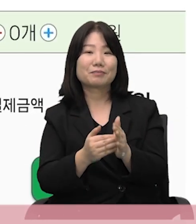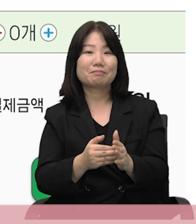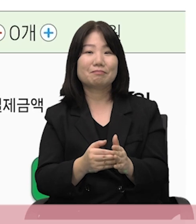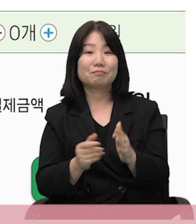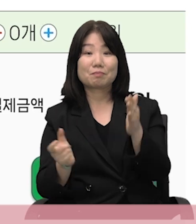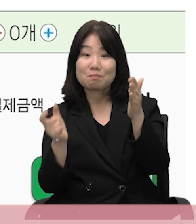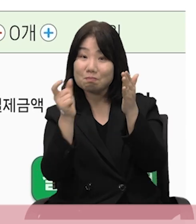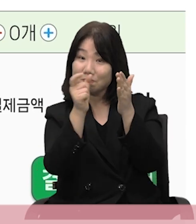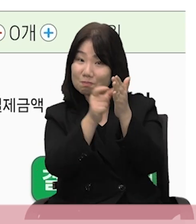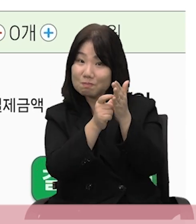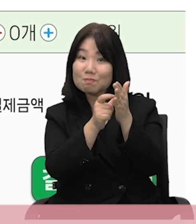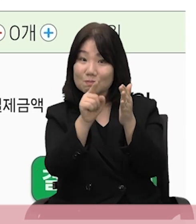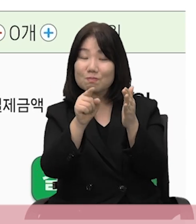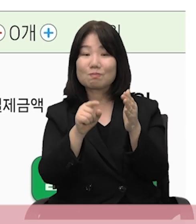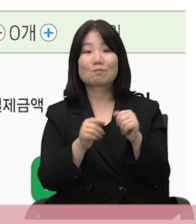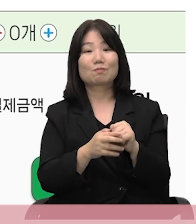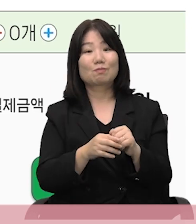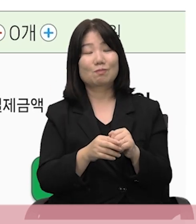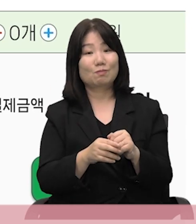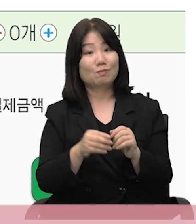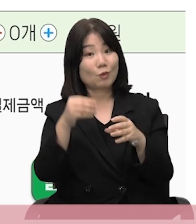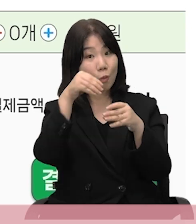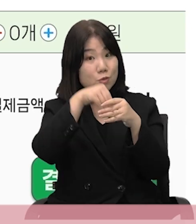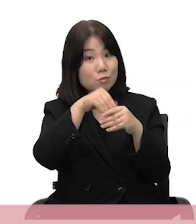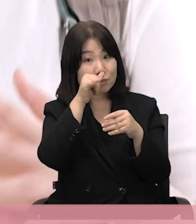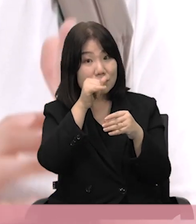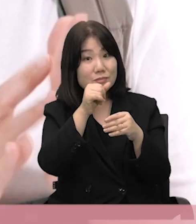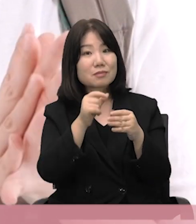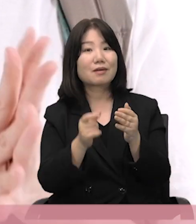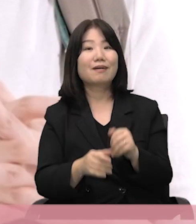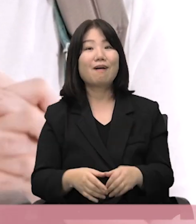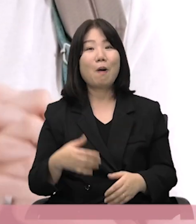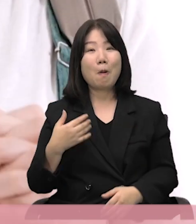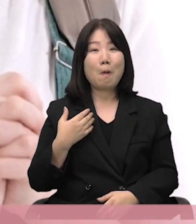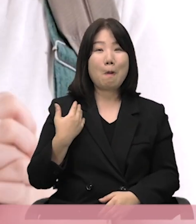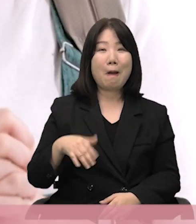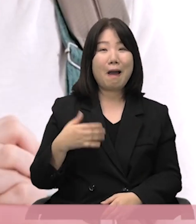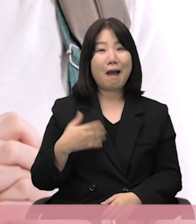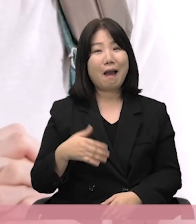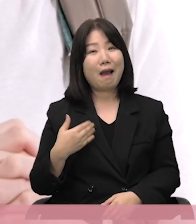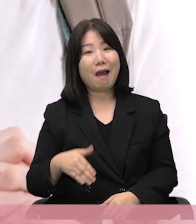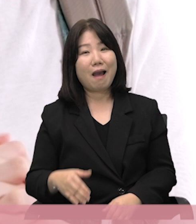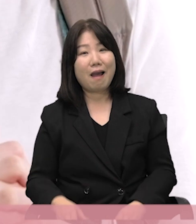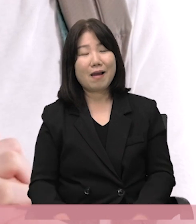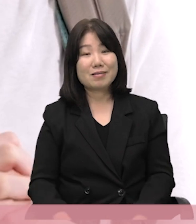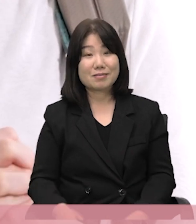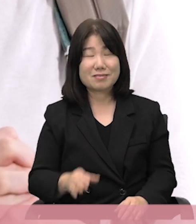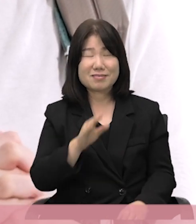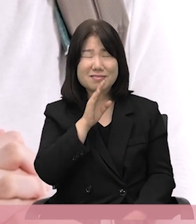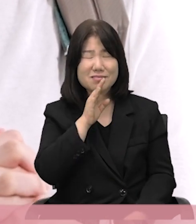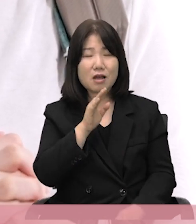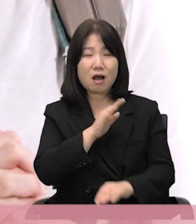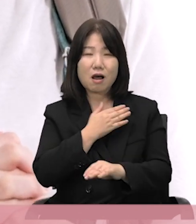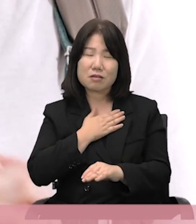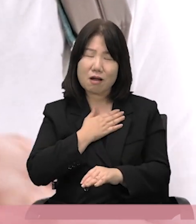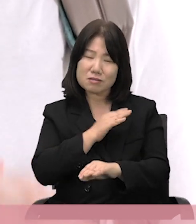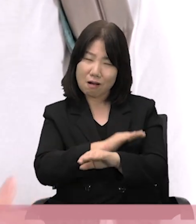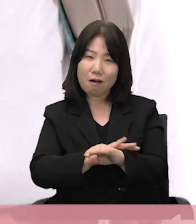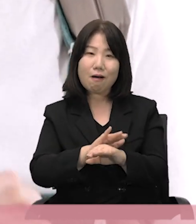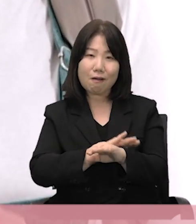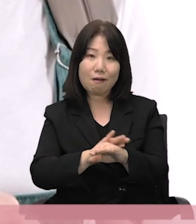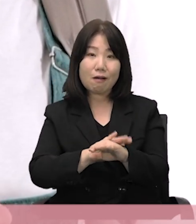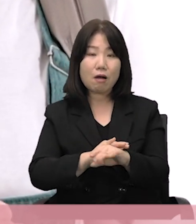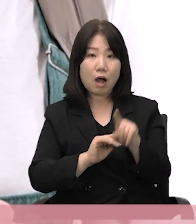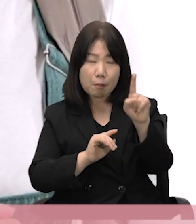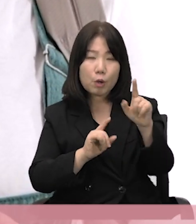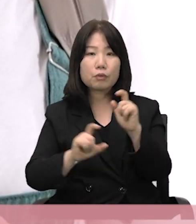등록한 상품에 드림이가 스캔한 월드콘이 입력되었어요. 우와, 이제 진짜 잘할 수 있을 것 같아요. 한 번